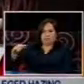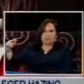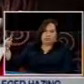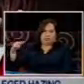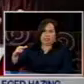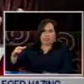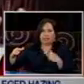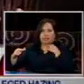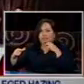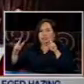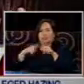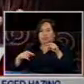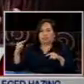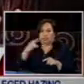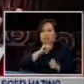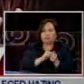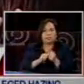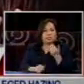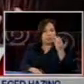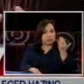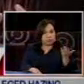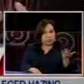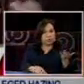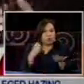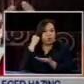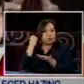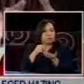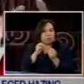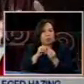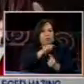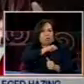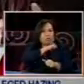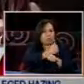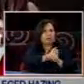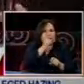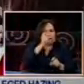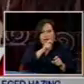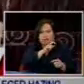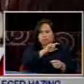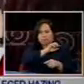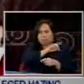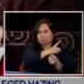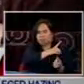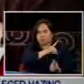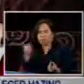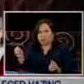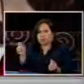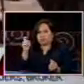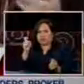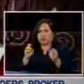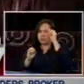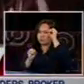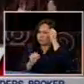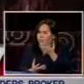bilang kalihim ng Department of Justice, mas mabilis na susunod kisa sa dun sa utos ng Korte Suprema.